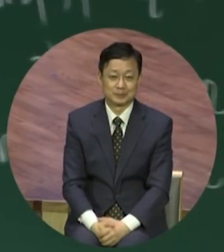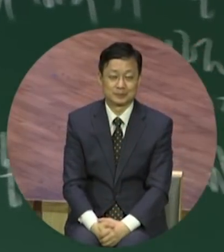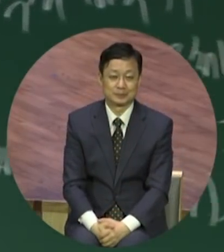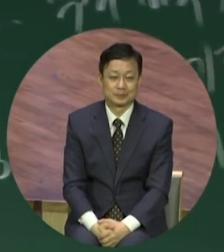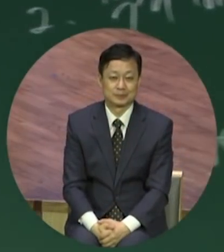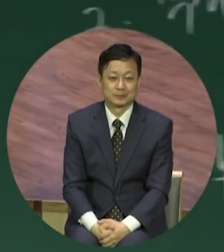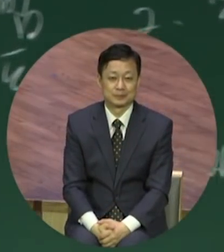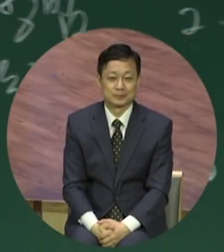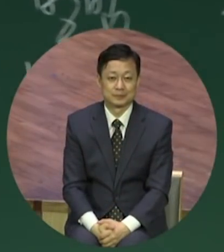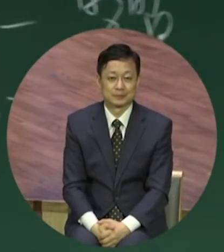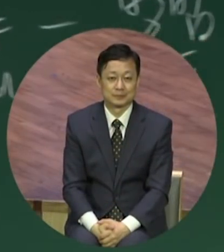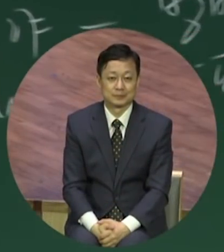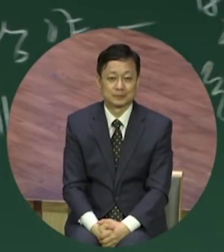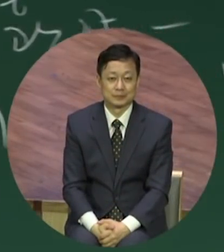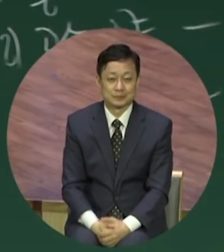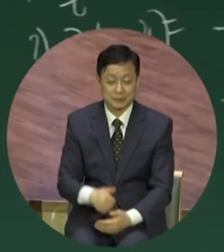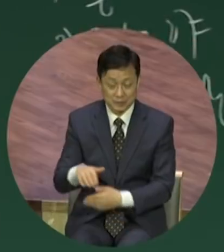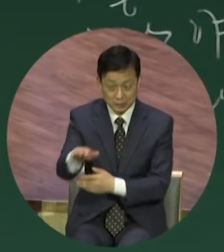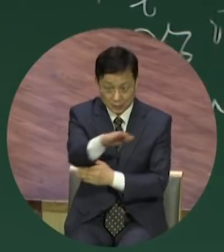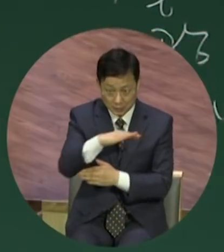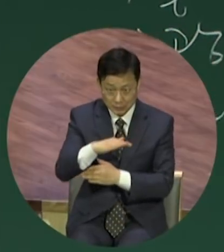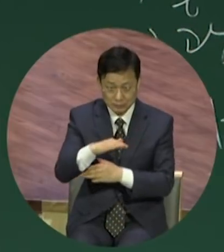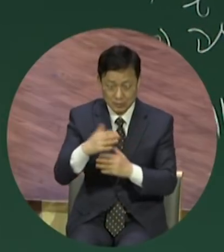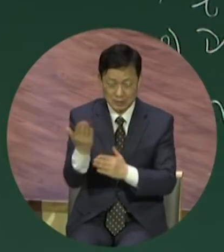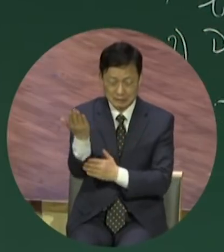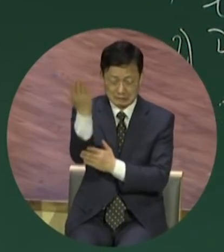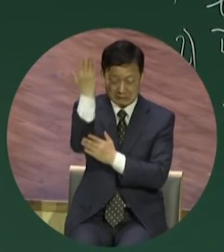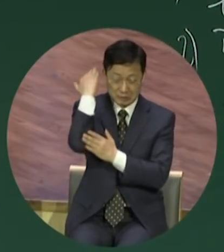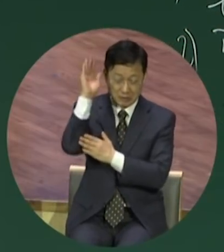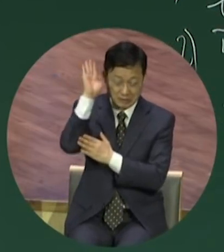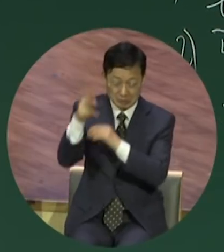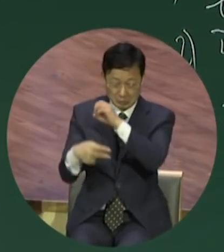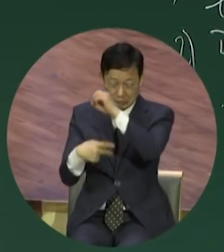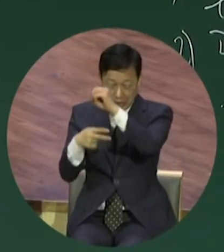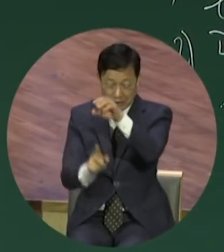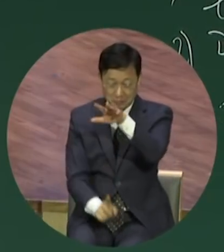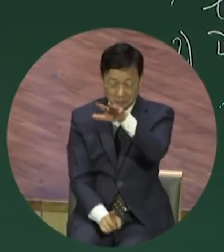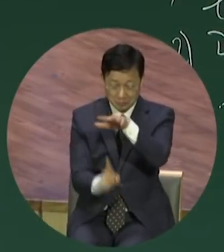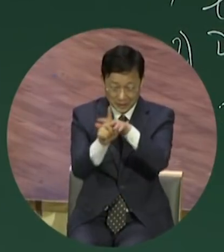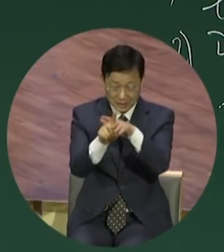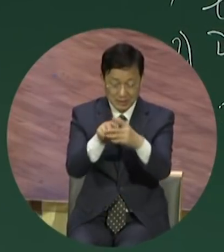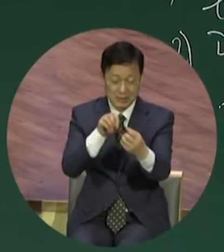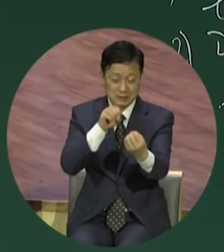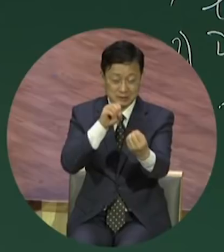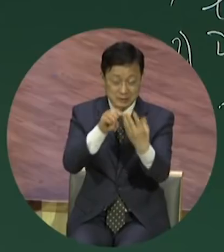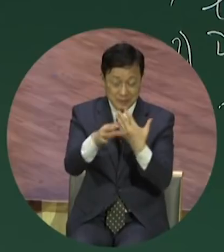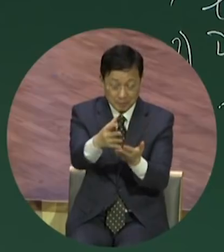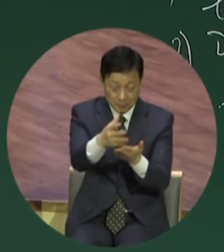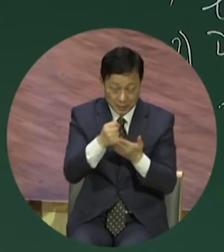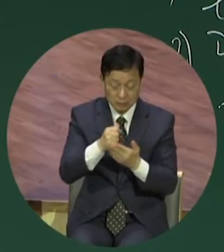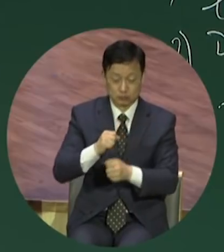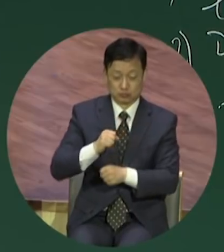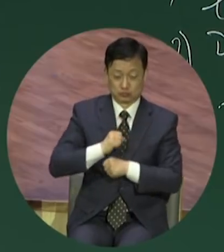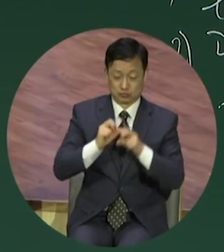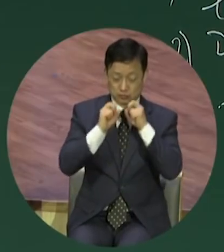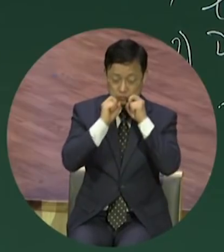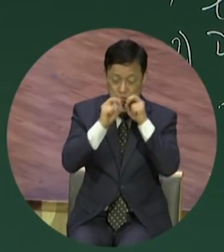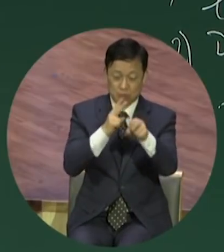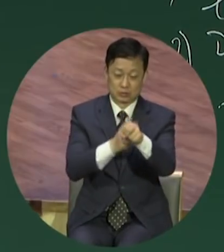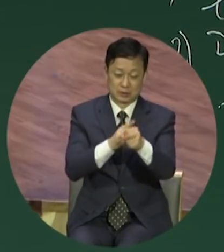the true experience we must have. 여러분은 전무후무한 군선교